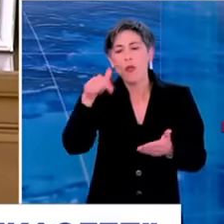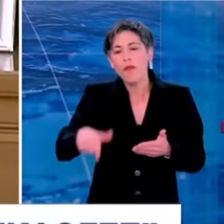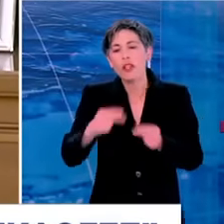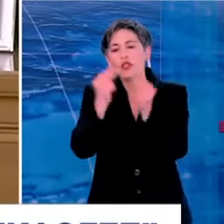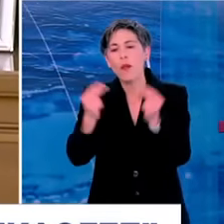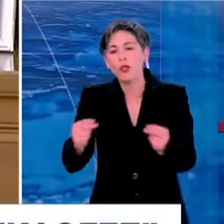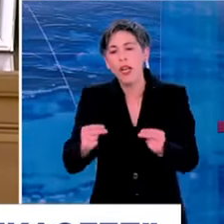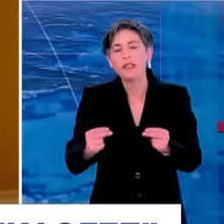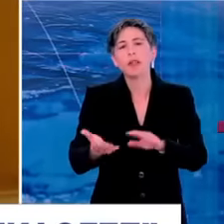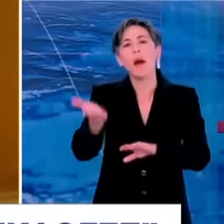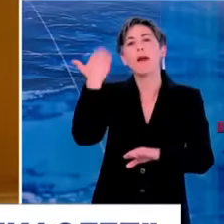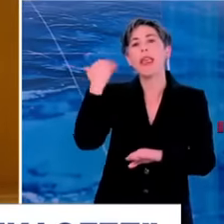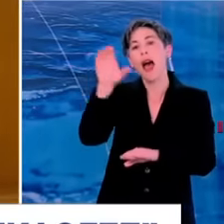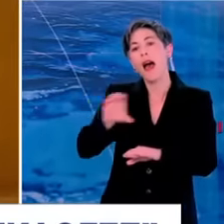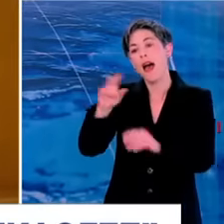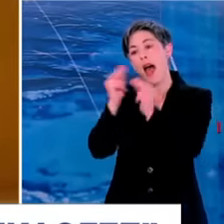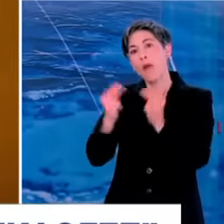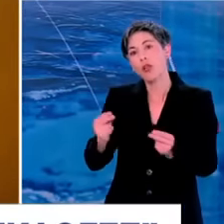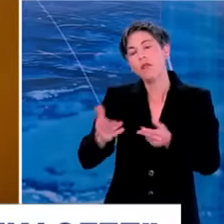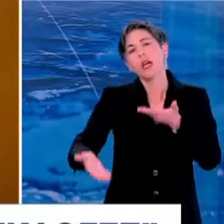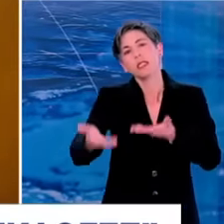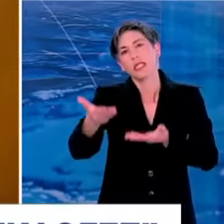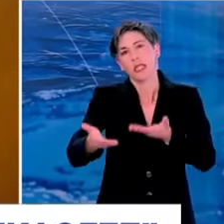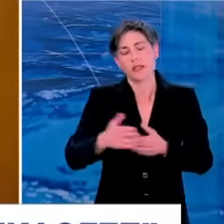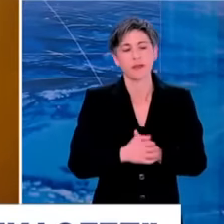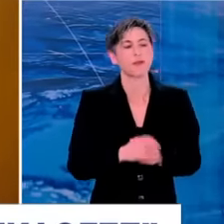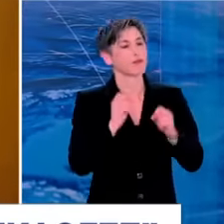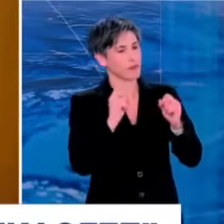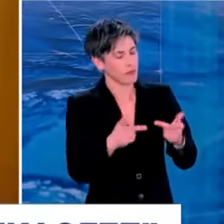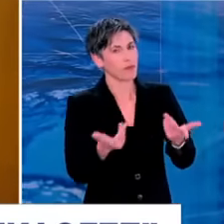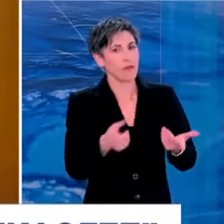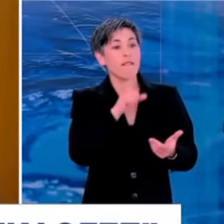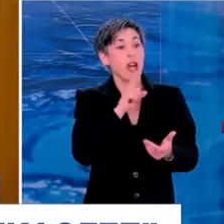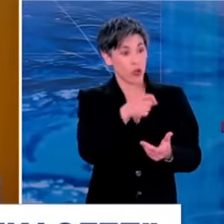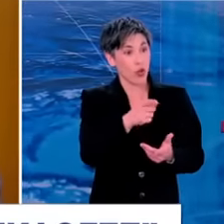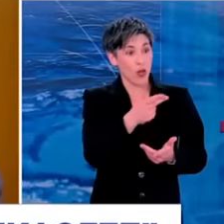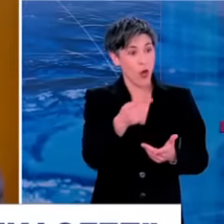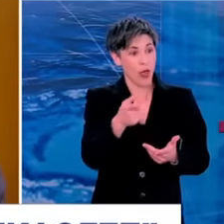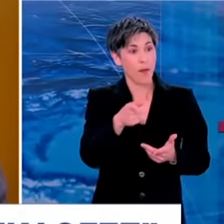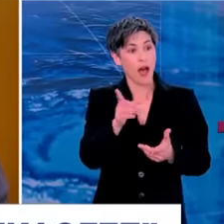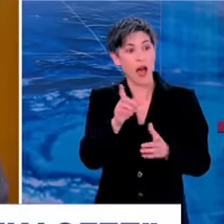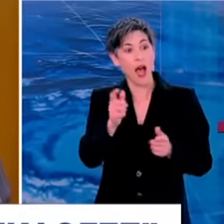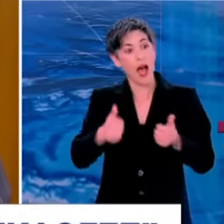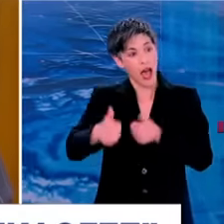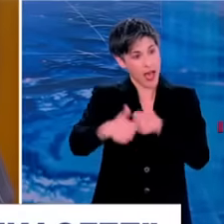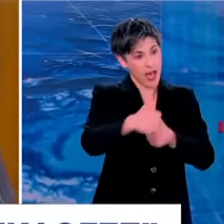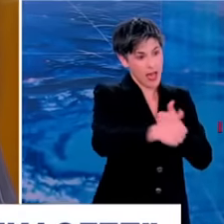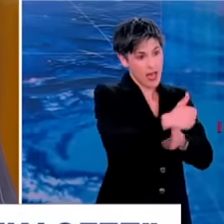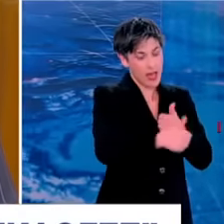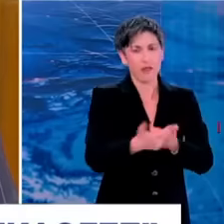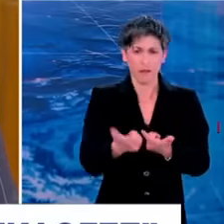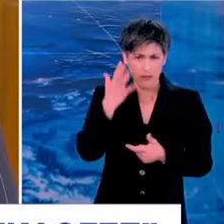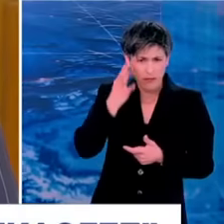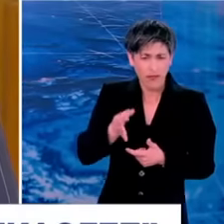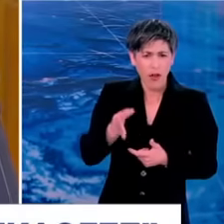προηγούμενων ευρωεκλογών. Μάλιστα. Το οποίο πιστεύετε πρέπει να ισχύσει και για τους πολιτικούς σας αντιπάλους, με αυτά θα πρέπει να μετρηθούν. Λογικό δεν βάσει είναι. Αυτό, λογικό δεν είναι από τη